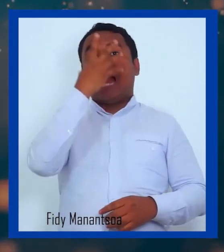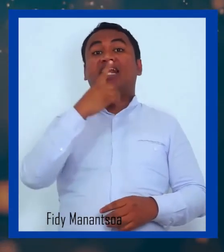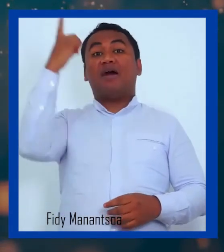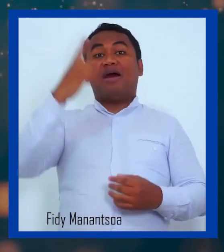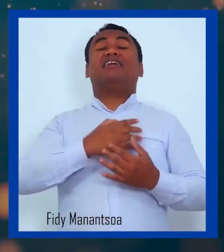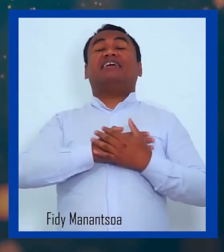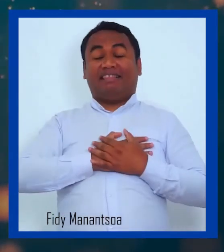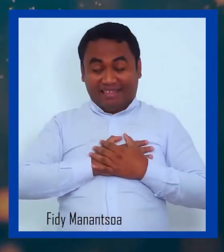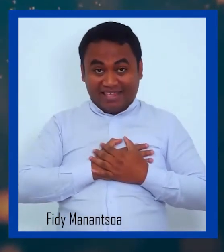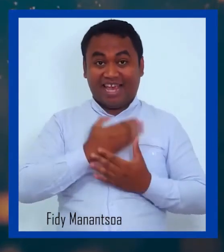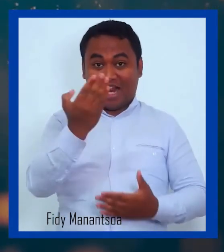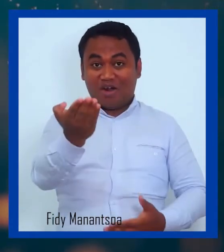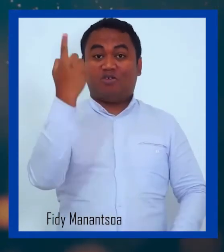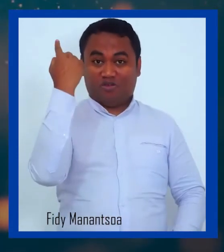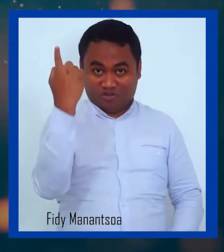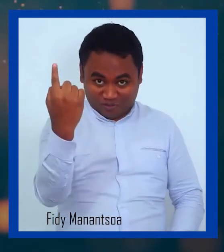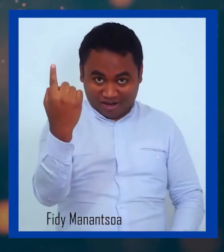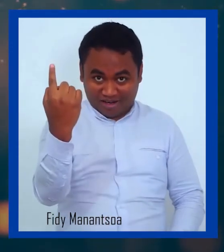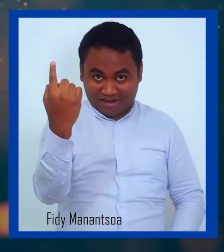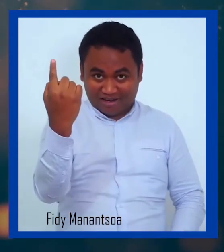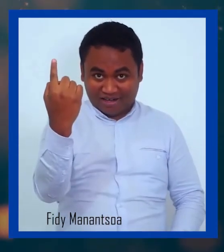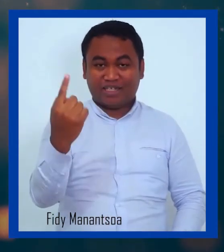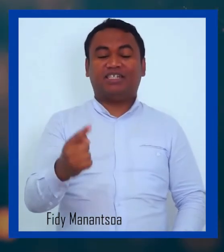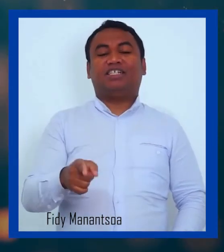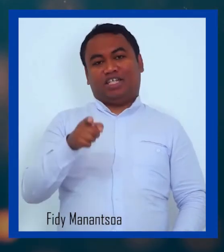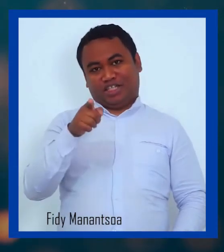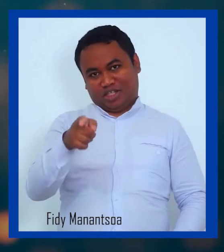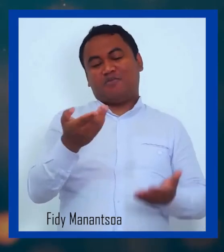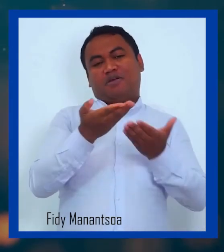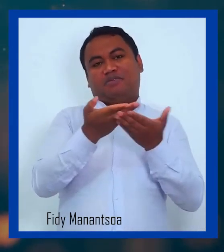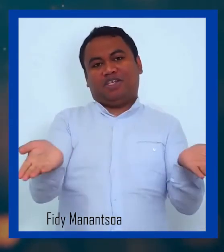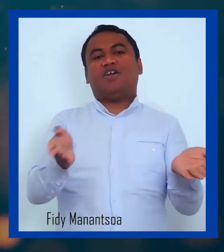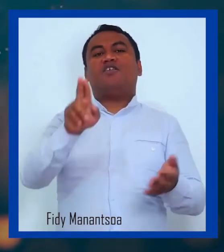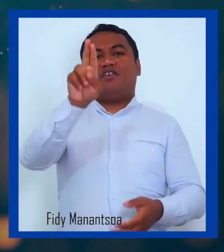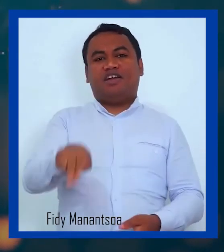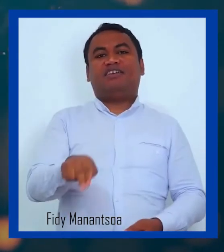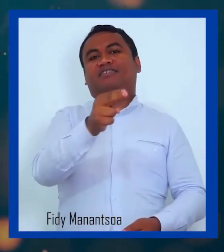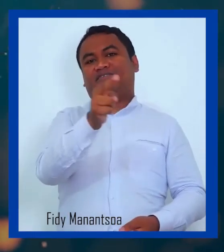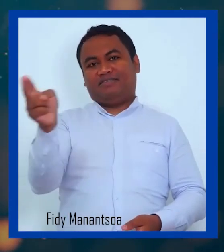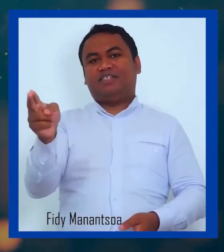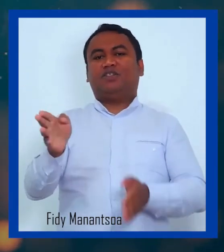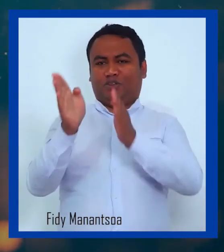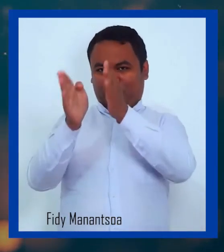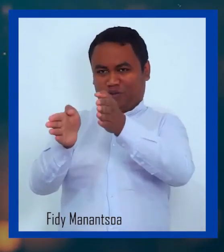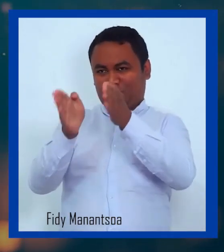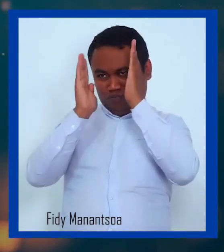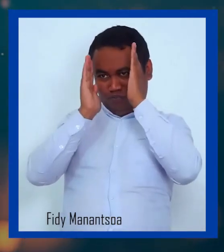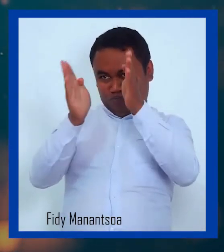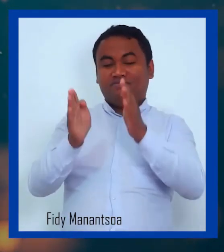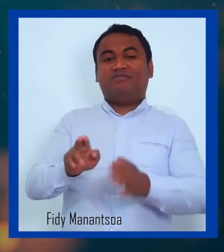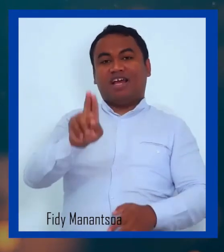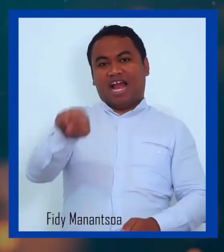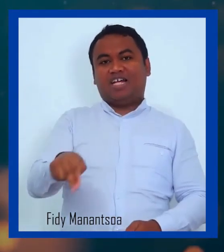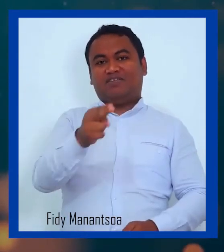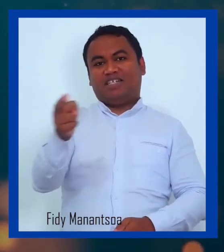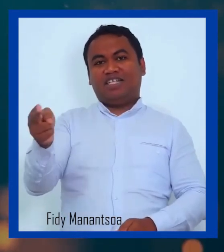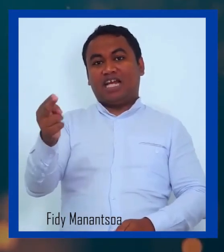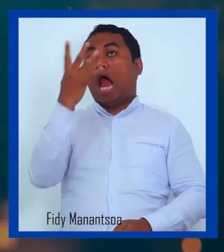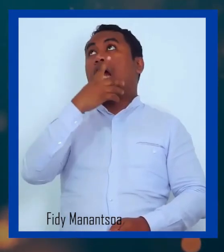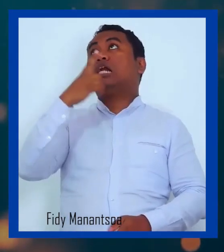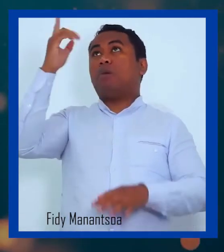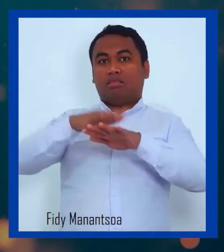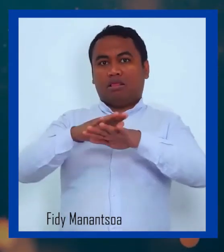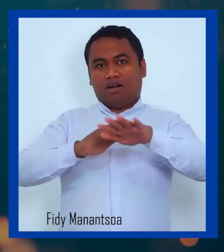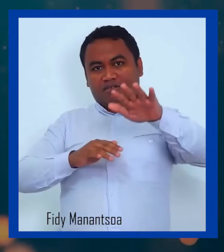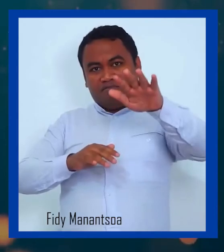fa ny fitiavan'Andriamanitra anao dia tokana teo ambony hazo fijaliana ny nanehoany azy, mpanjino ny hazo fijaliana. Dia ho hitanao